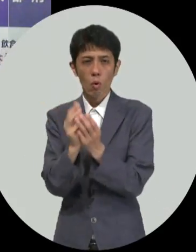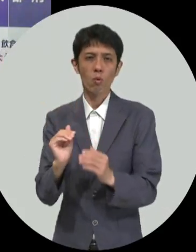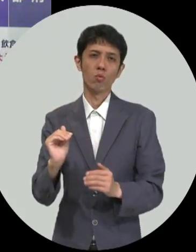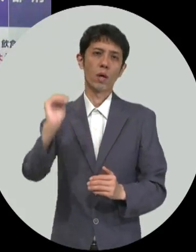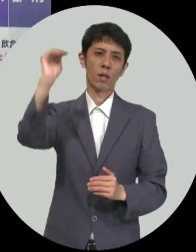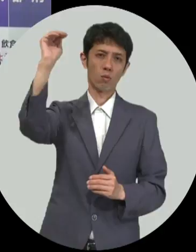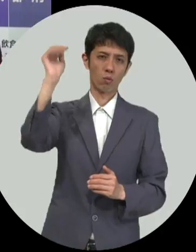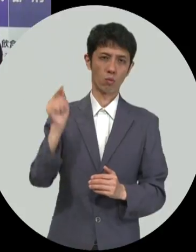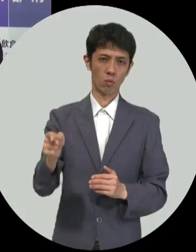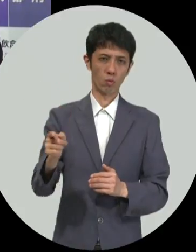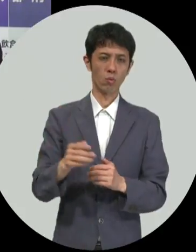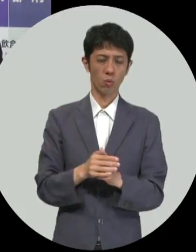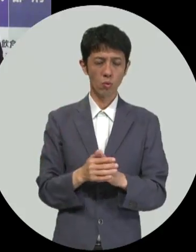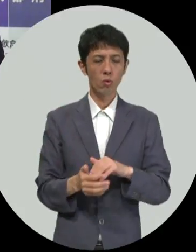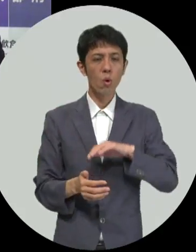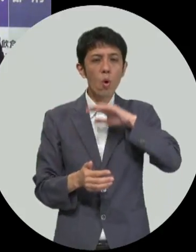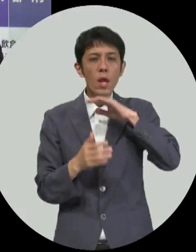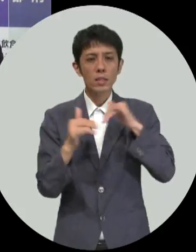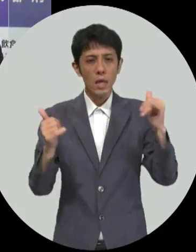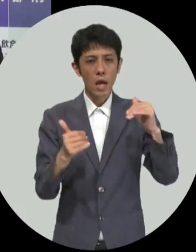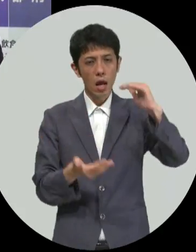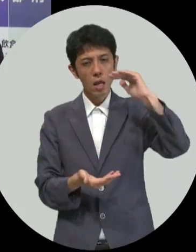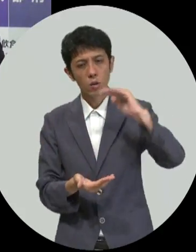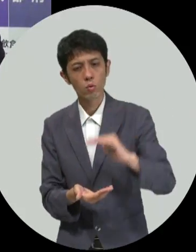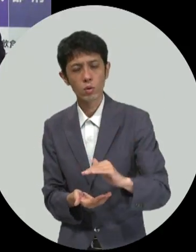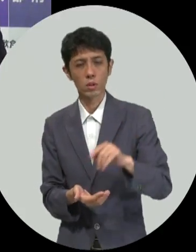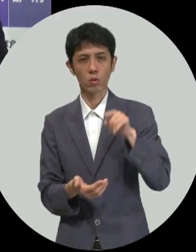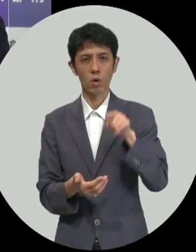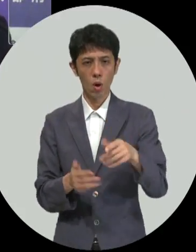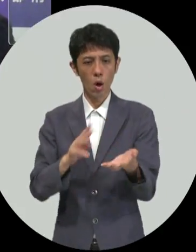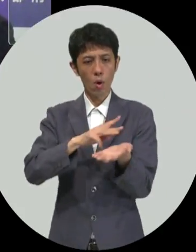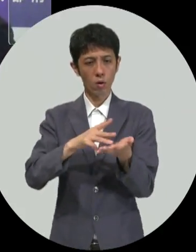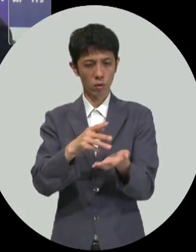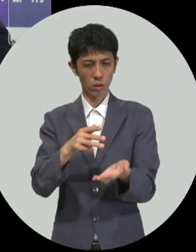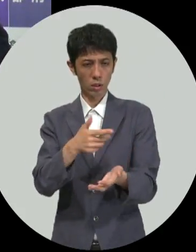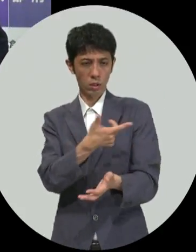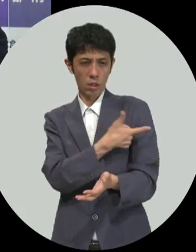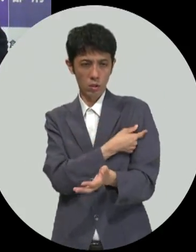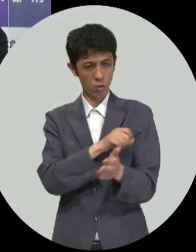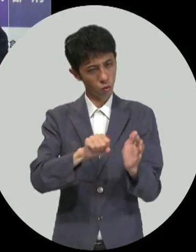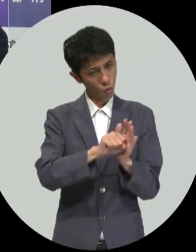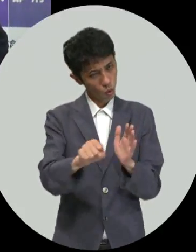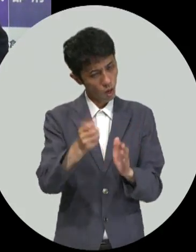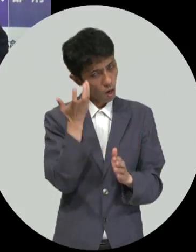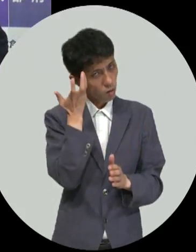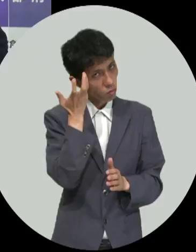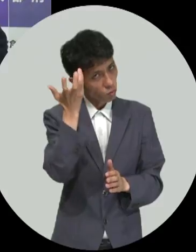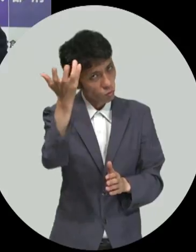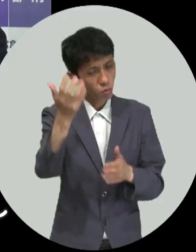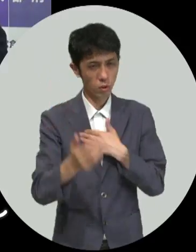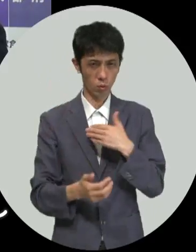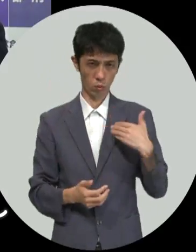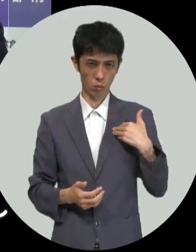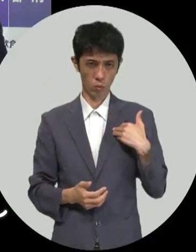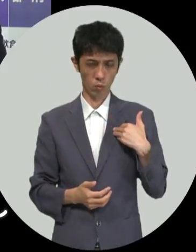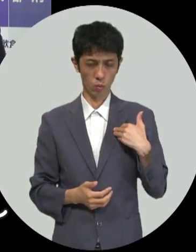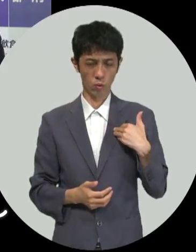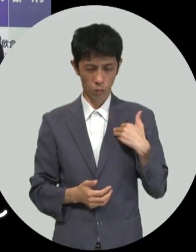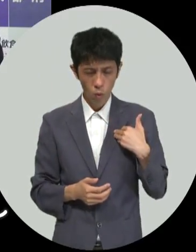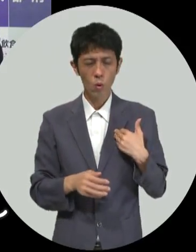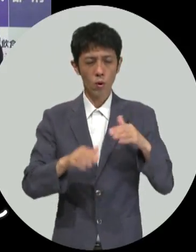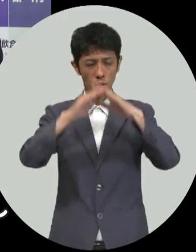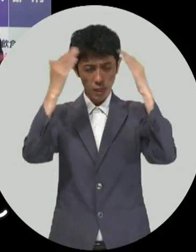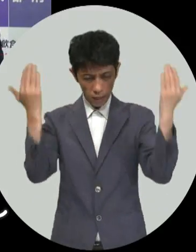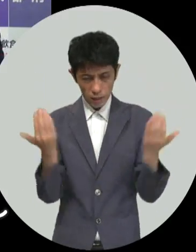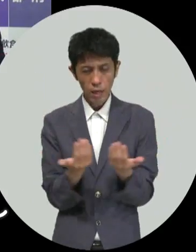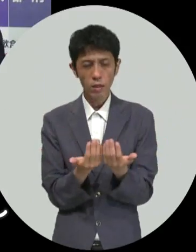で、まあ、高齢者の割合が低いのは、おそらくワクチン接種の効果が推測されるわけでございますけれども、そうは言っても全体の